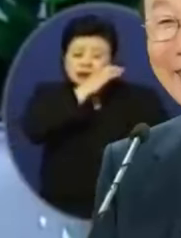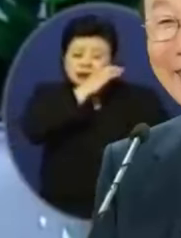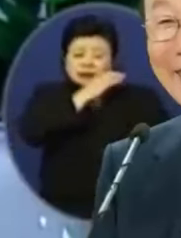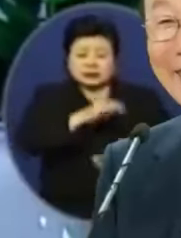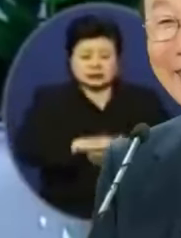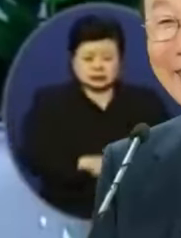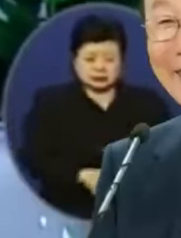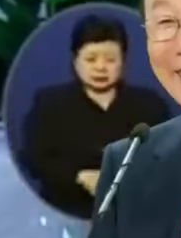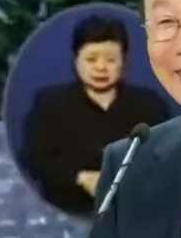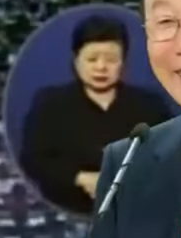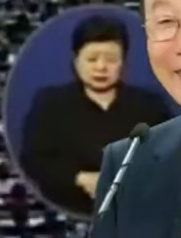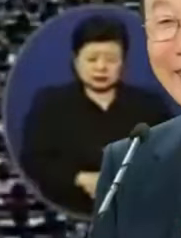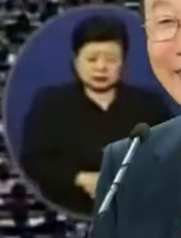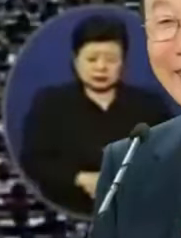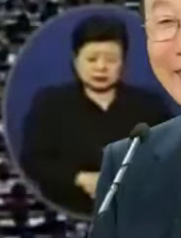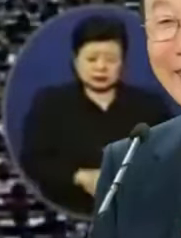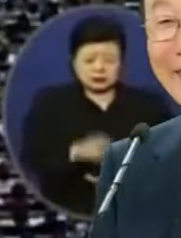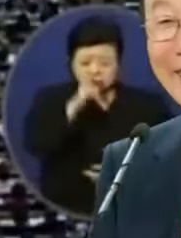것입니까?